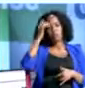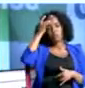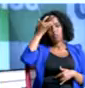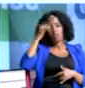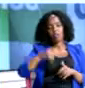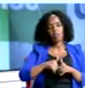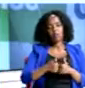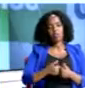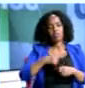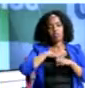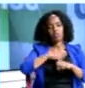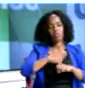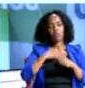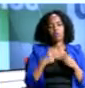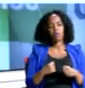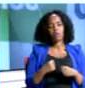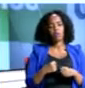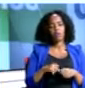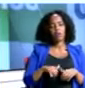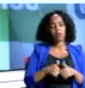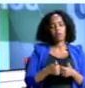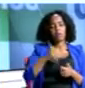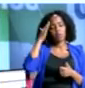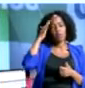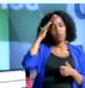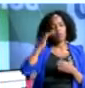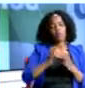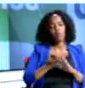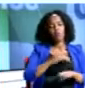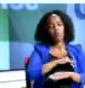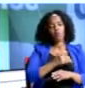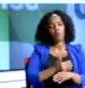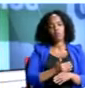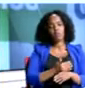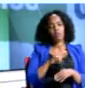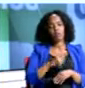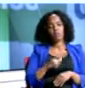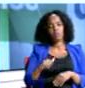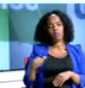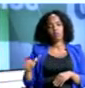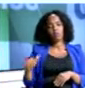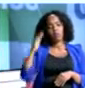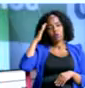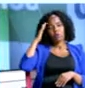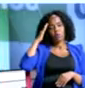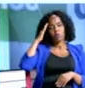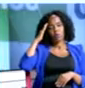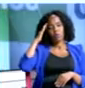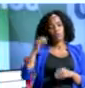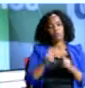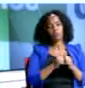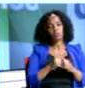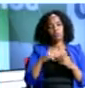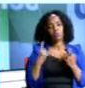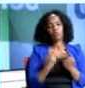yerokou halakemin itishun dendema halakemin berun dendema halakemin umete akesumes bektuta waju